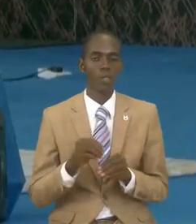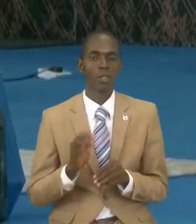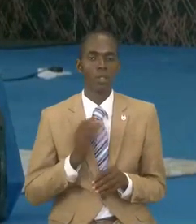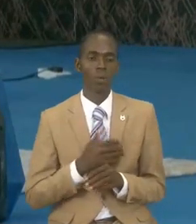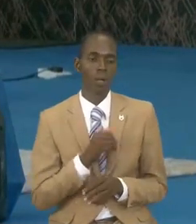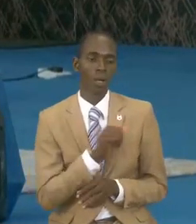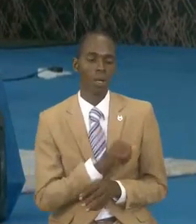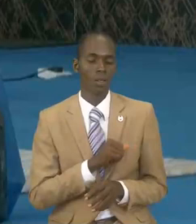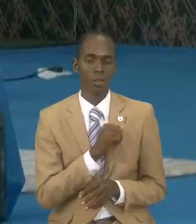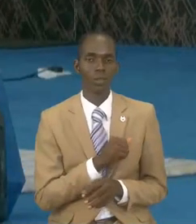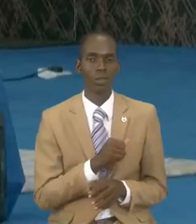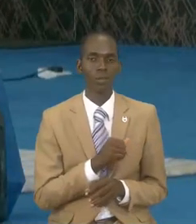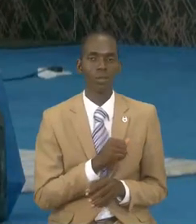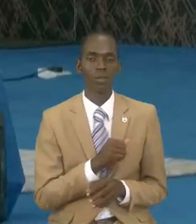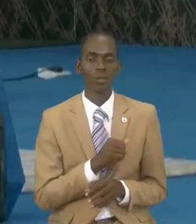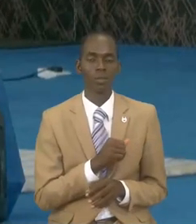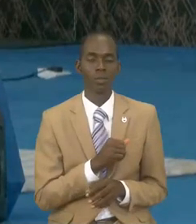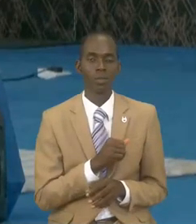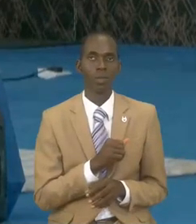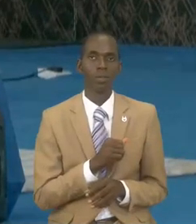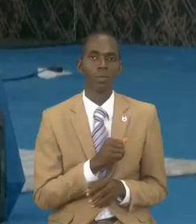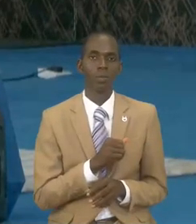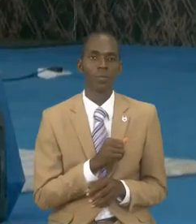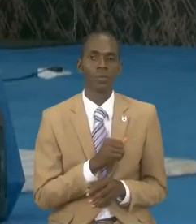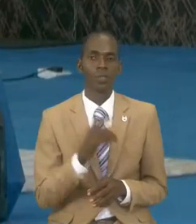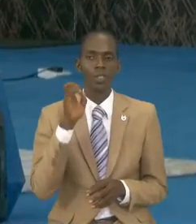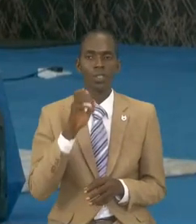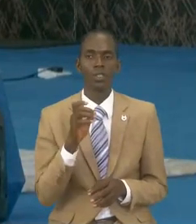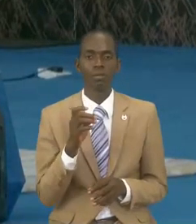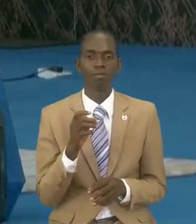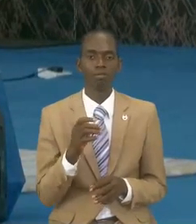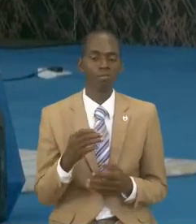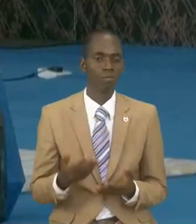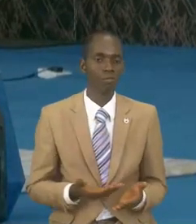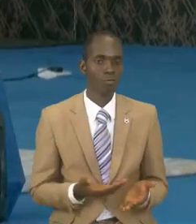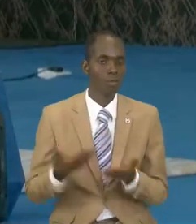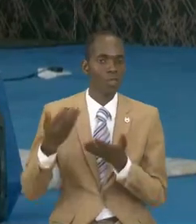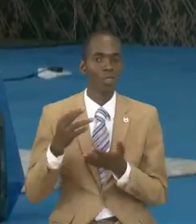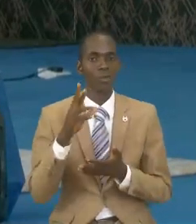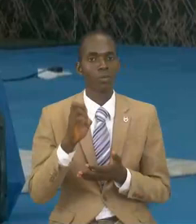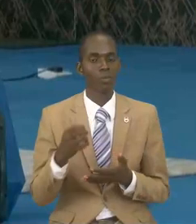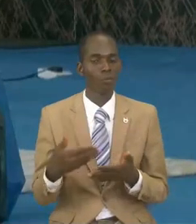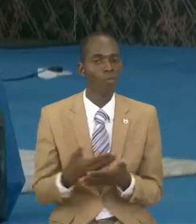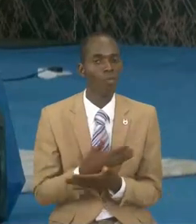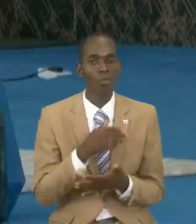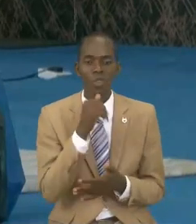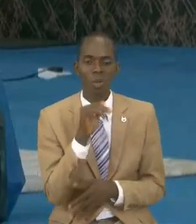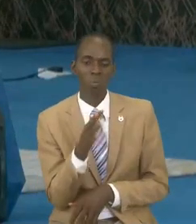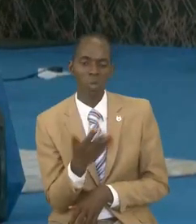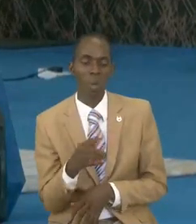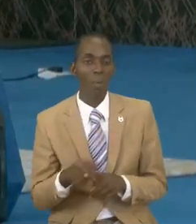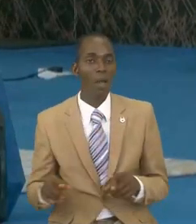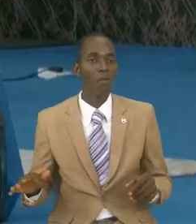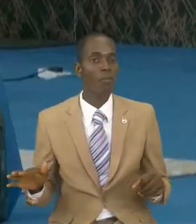notre attitude. Il y a le renouvellement, pas un renouvellement partiel, le